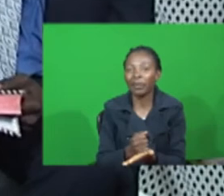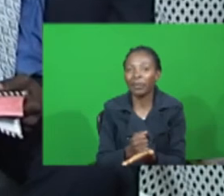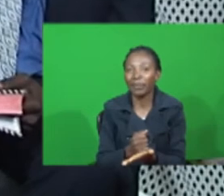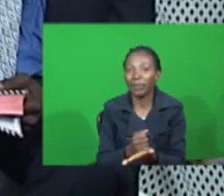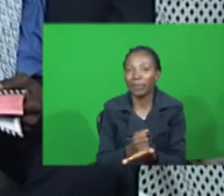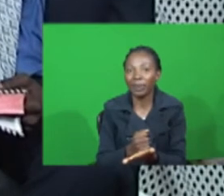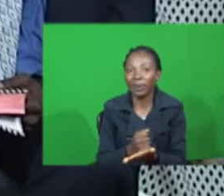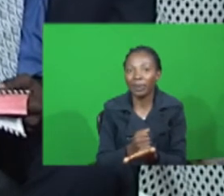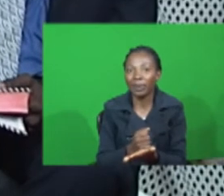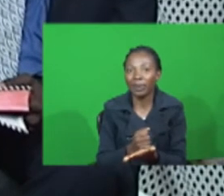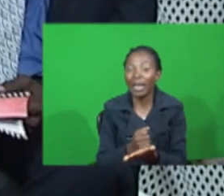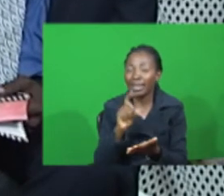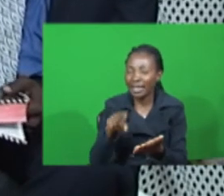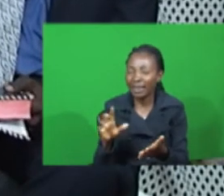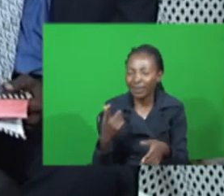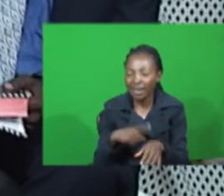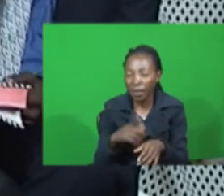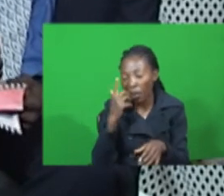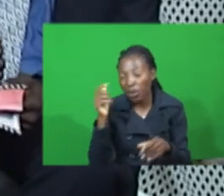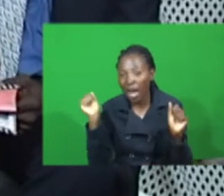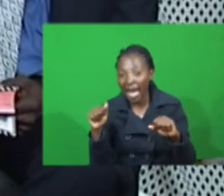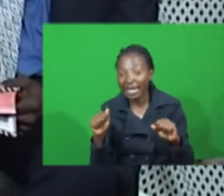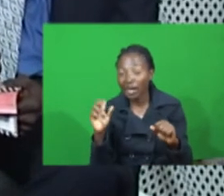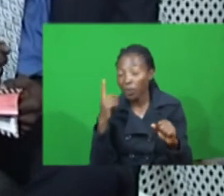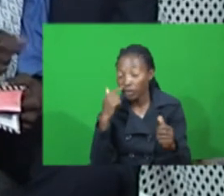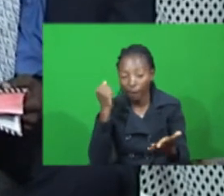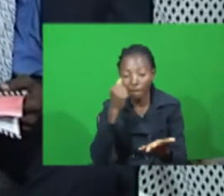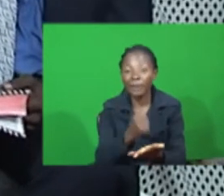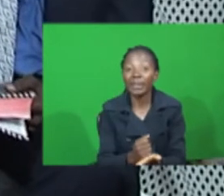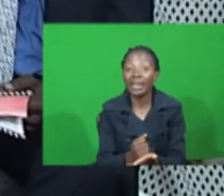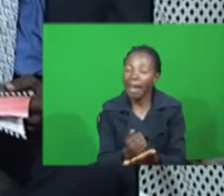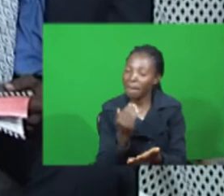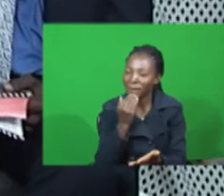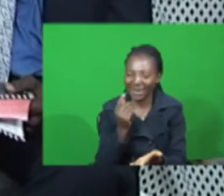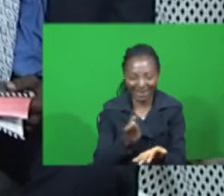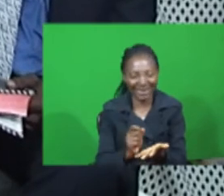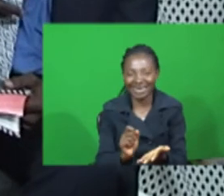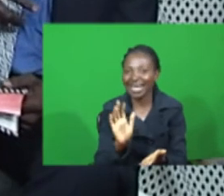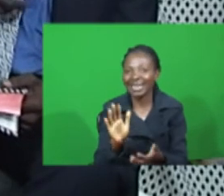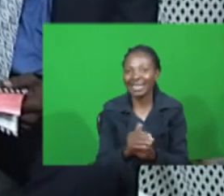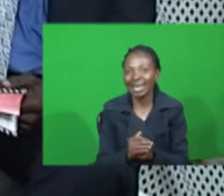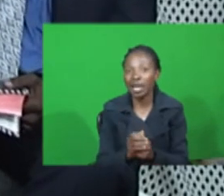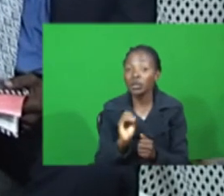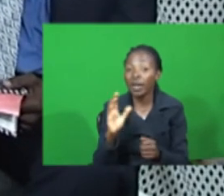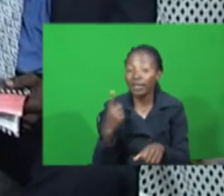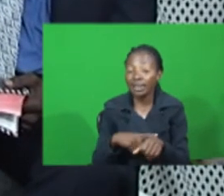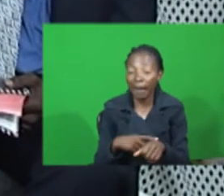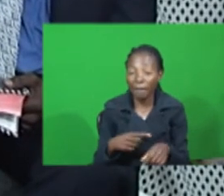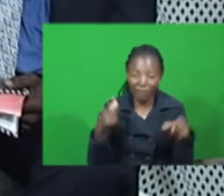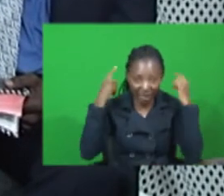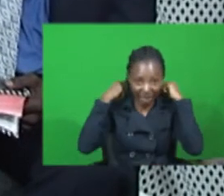chinenge chistembi chekuti pauri kubvumirana ukangochidai watosaina saka chaiiswa